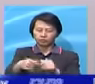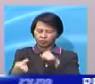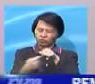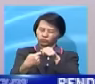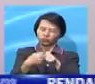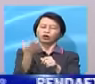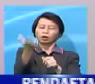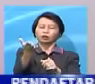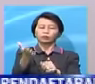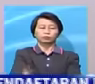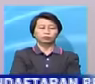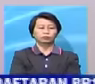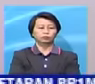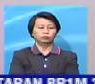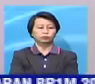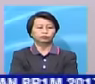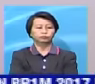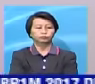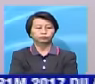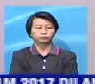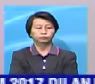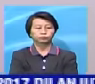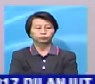tuduhan itu.